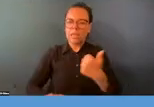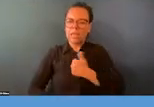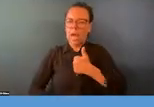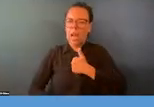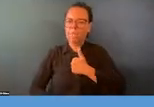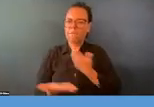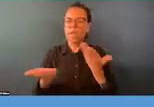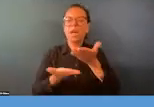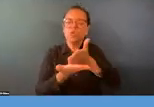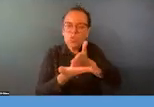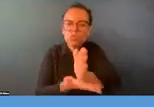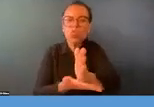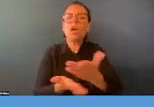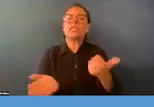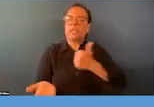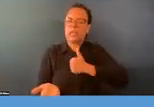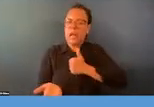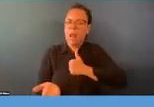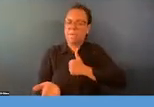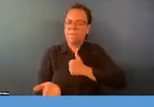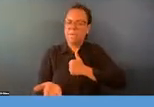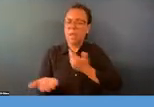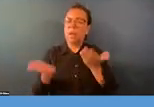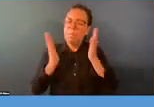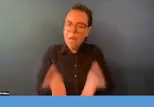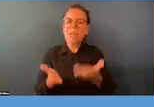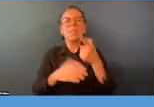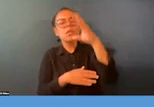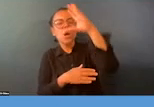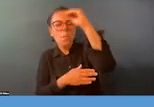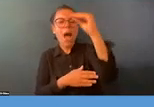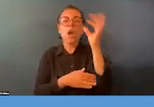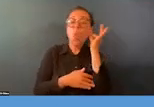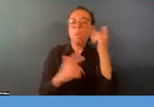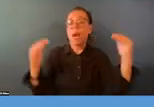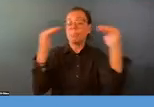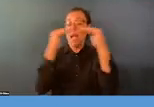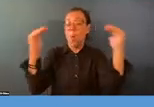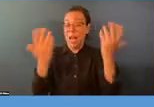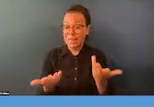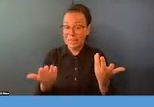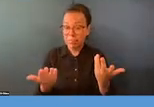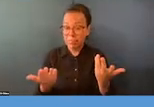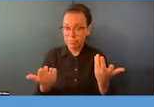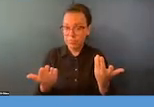своевременное реагирование. Повышение осведомленности женщин, девушек в области изменения